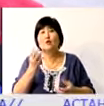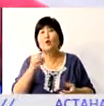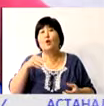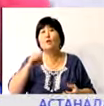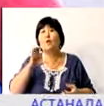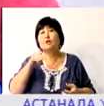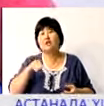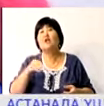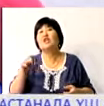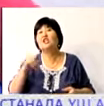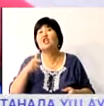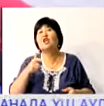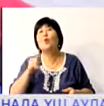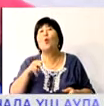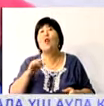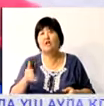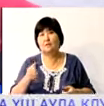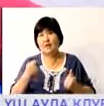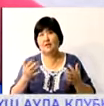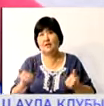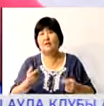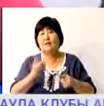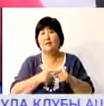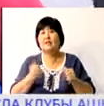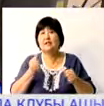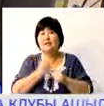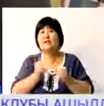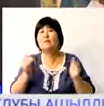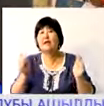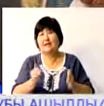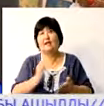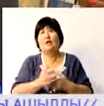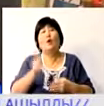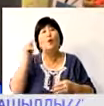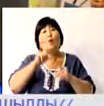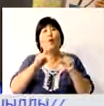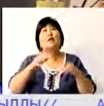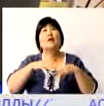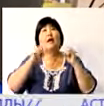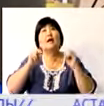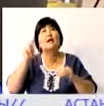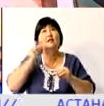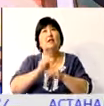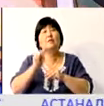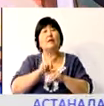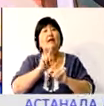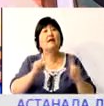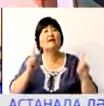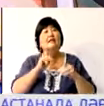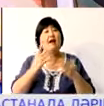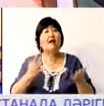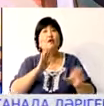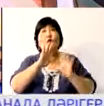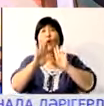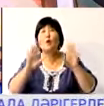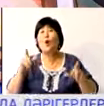мосты жигулитке передік жасап қысқартқанбыз. Оқу орындарының кәсіби білім беру бағытындағы ерекшелігін айқындайтын